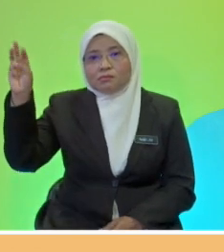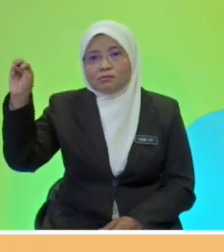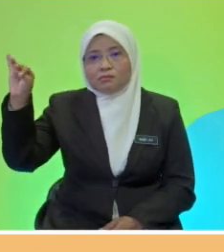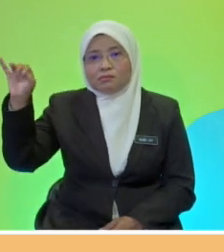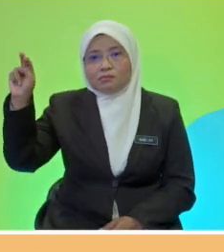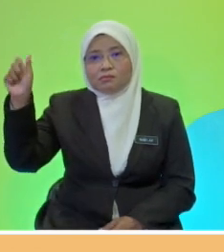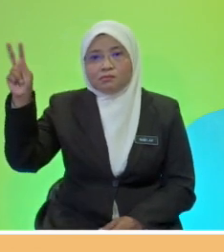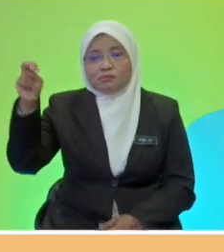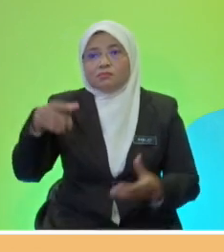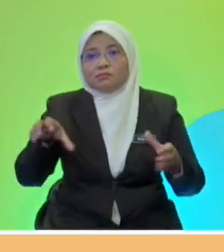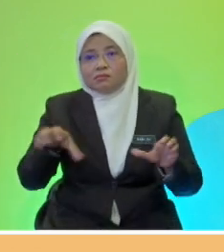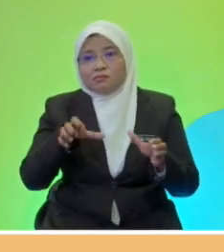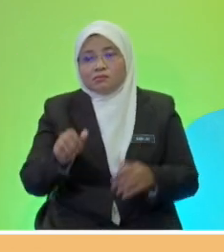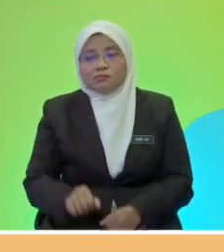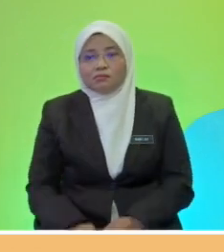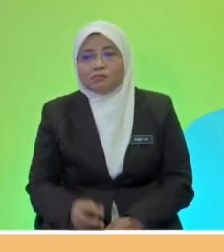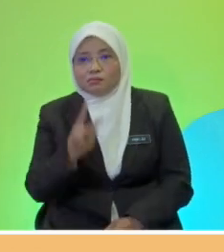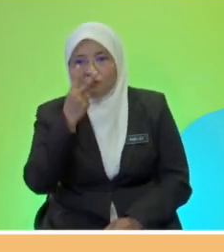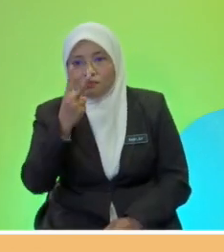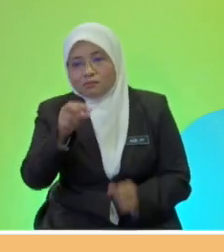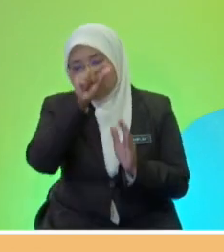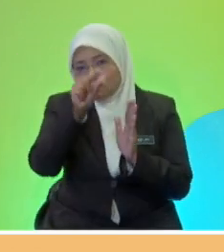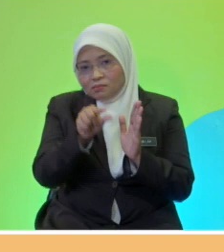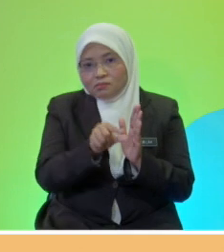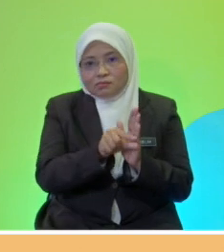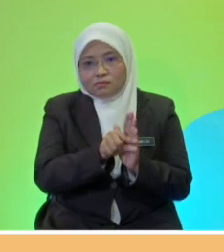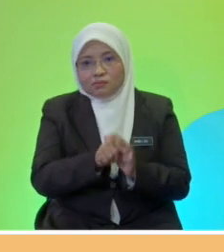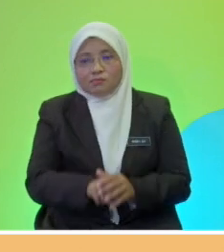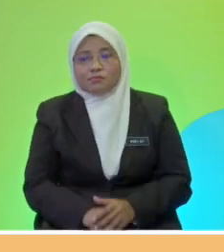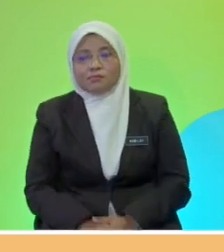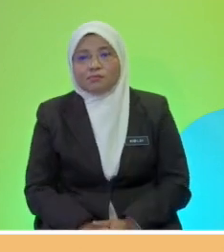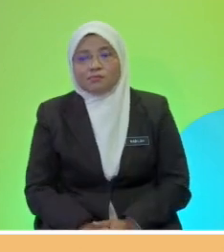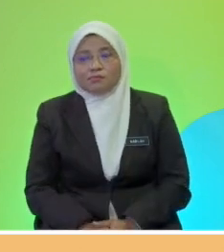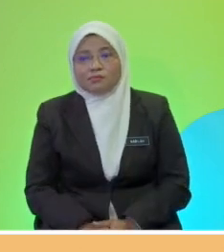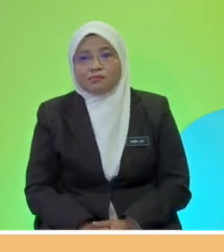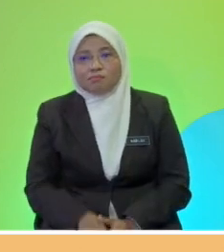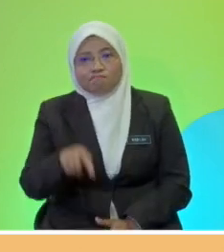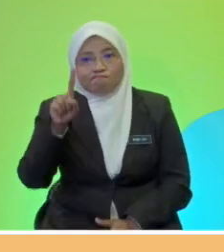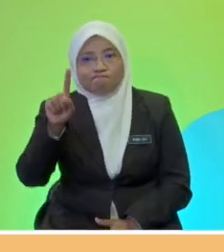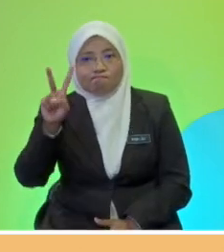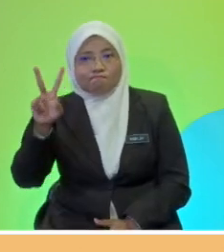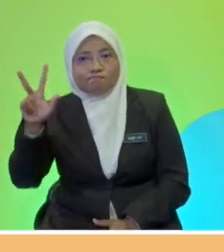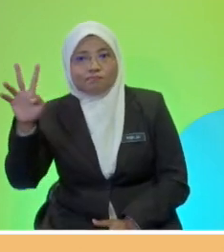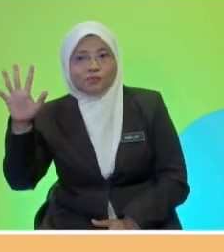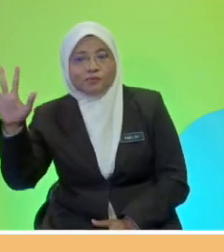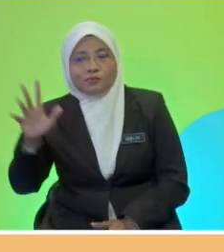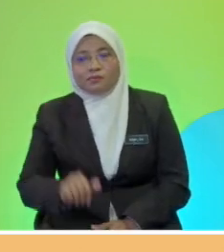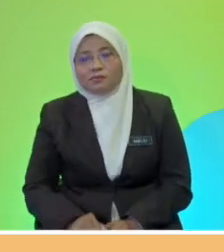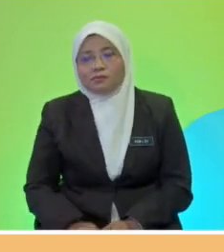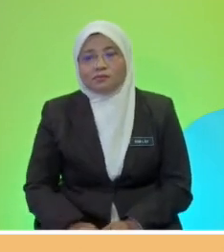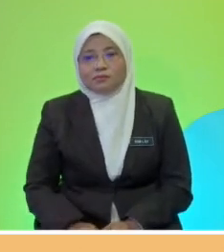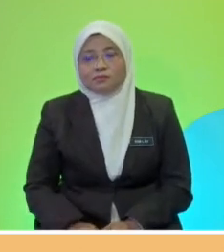pertama yang kedua yang ketiga yang keempat dan yang kelima oke Hari ini